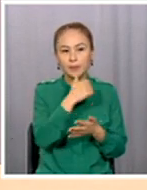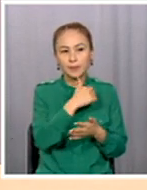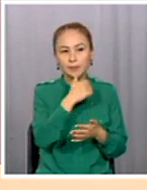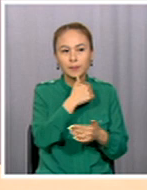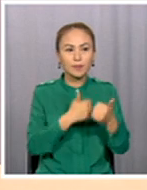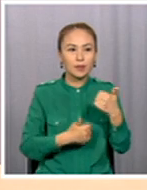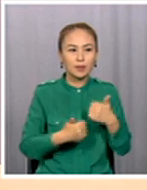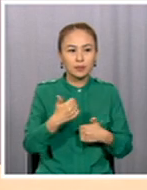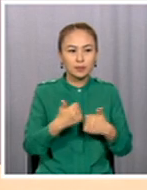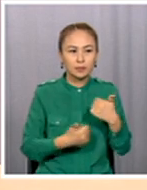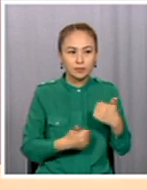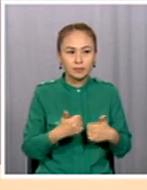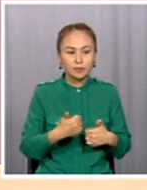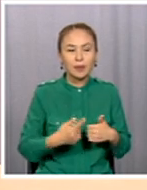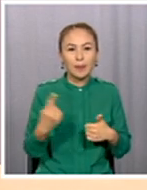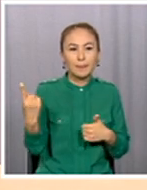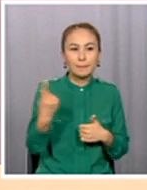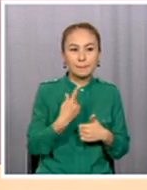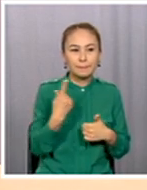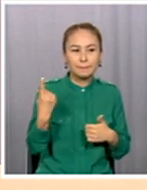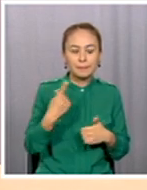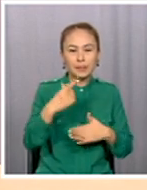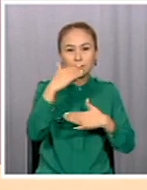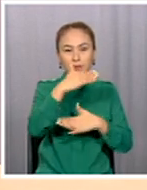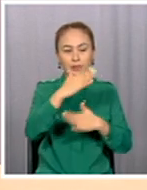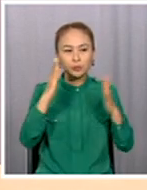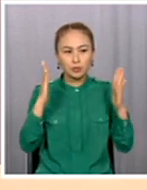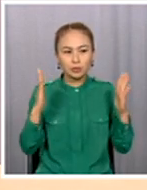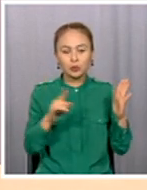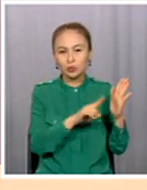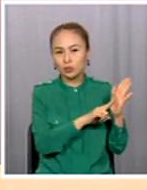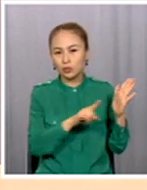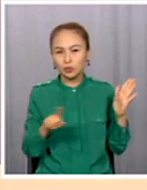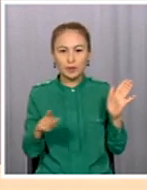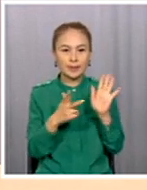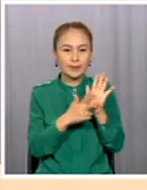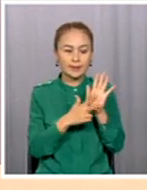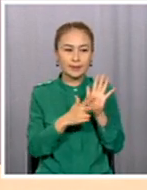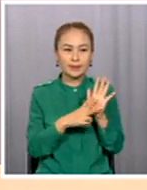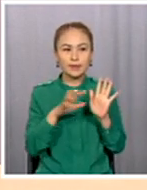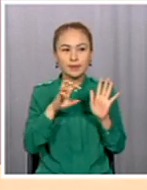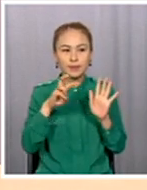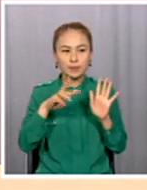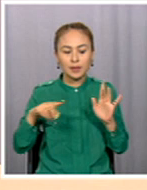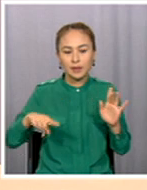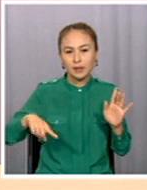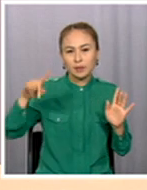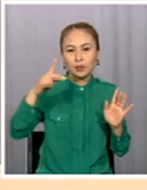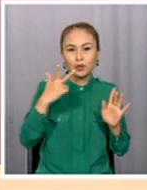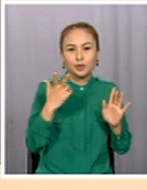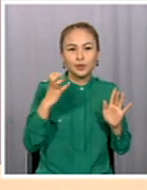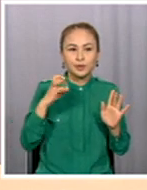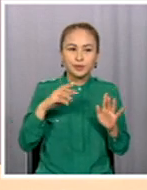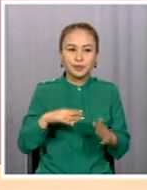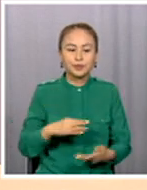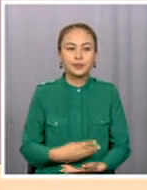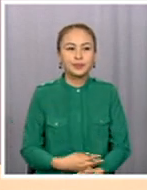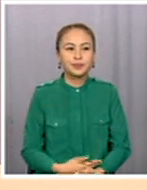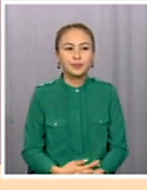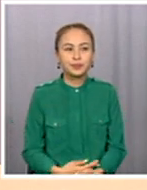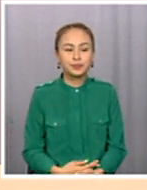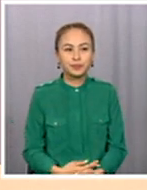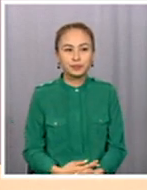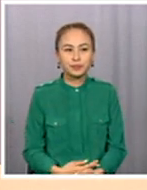салыстырайық. Бірінші, тік төрт бұрыштың ұзындығы 8 сантиметр, ені 3 сантиметр.